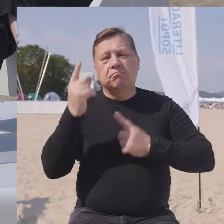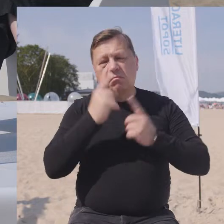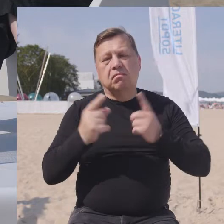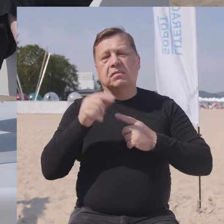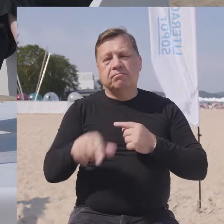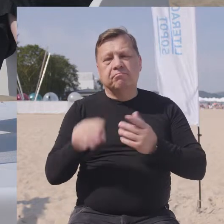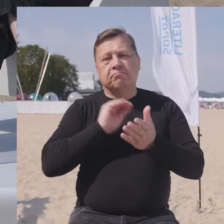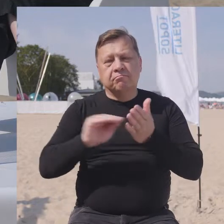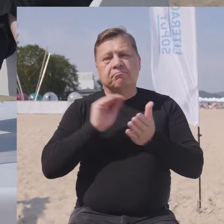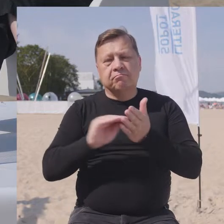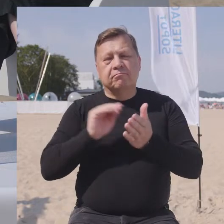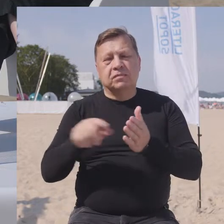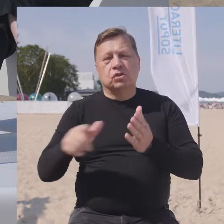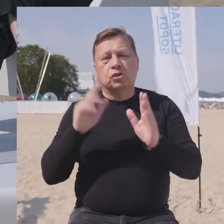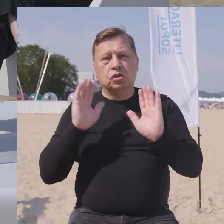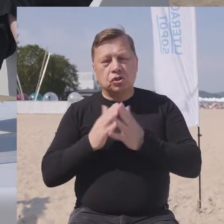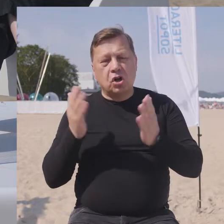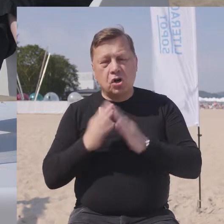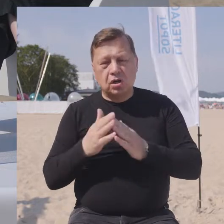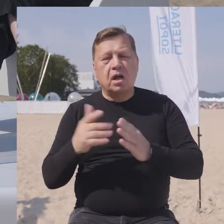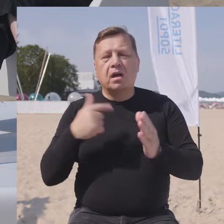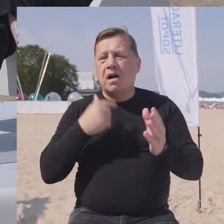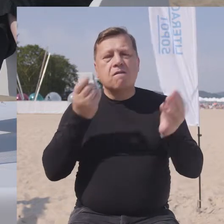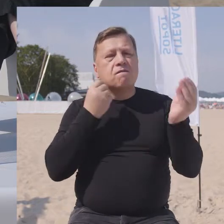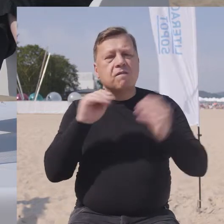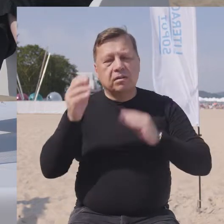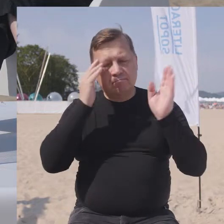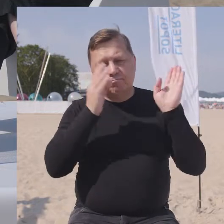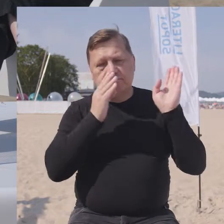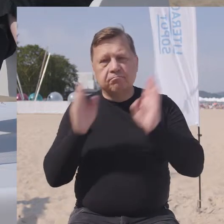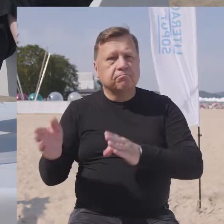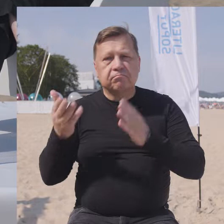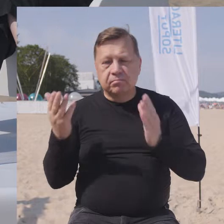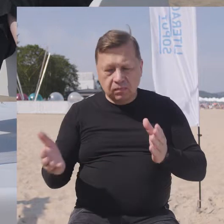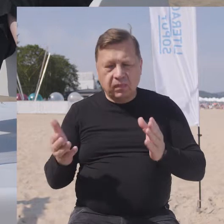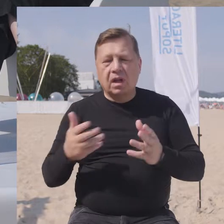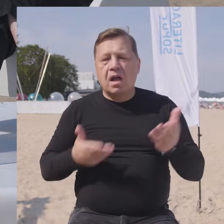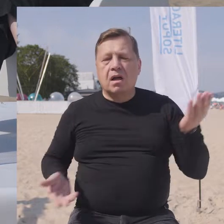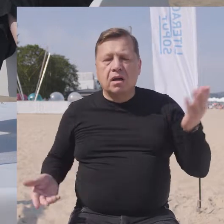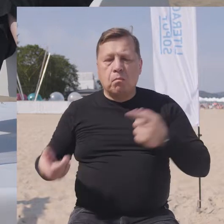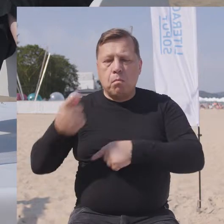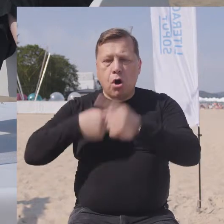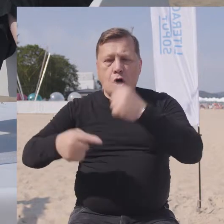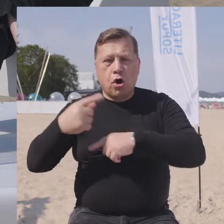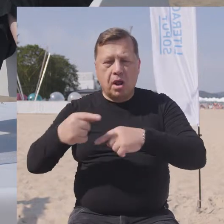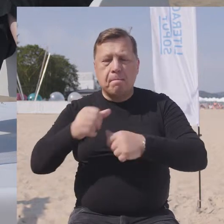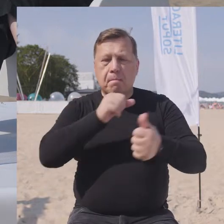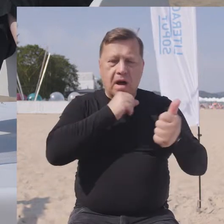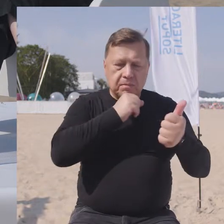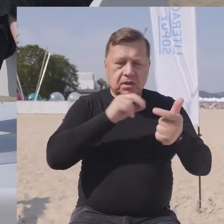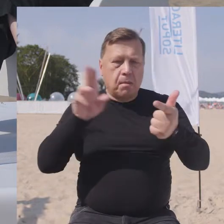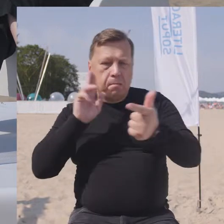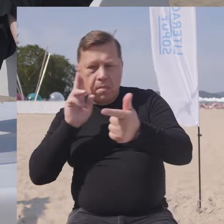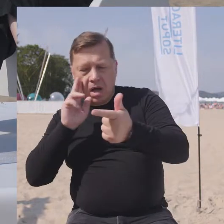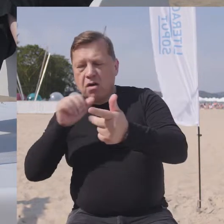tej historii, bardziej skupiona byłam na relacjach międzypokoleniowych, między babcią,